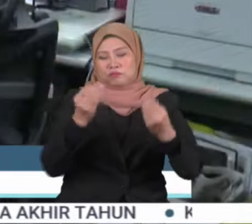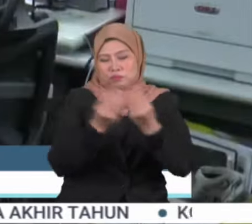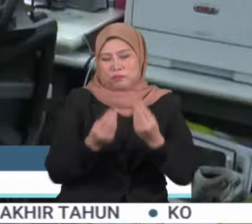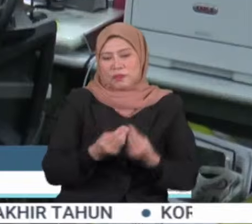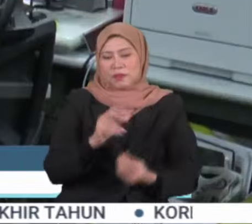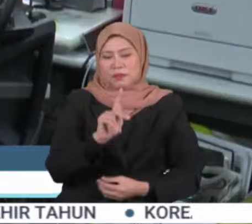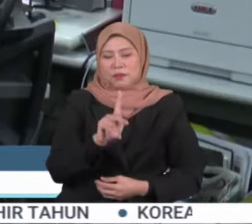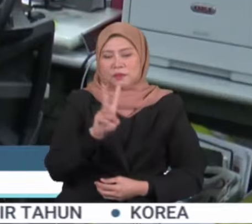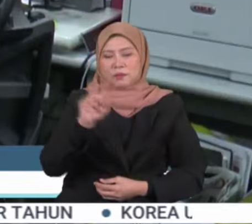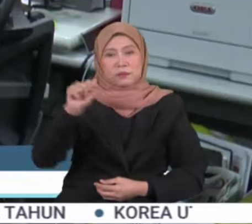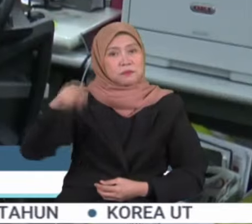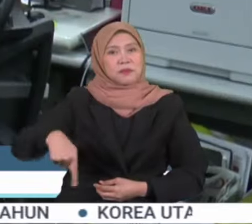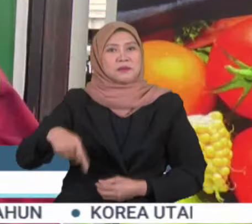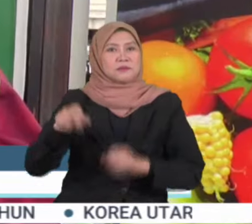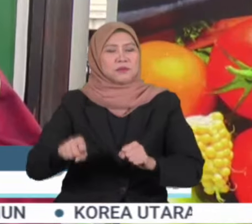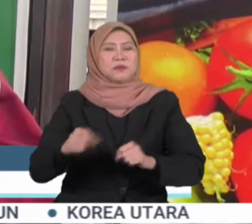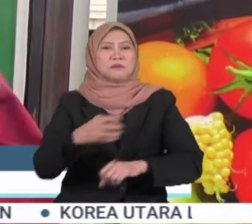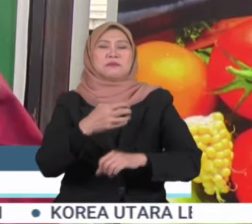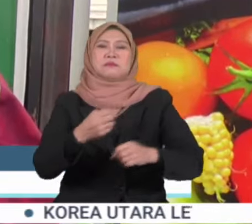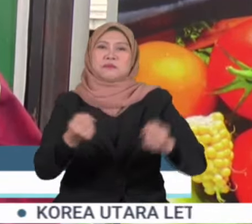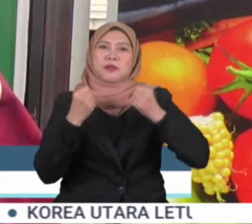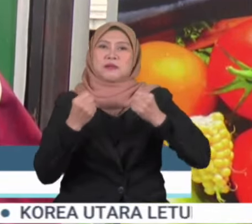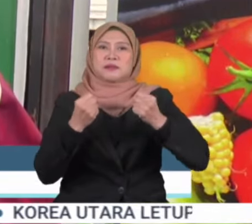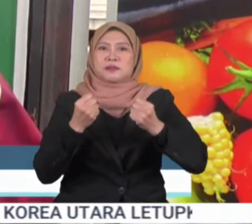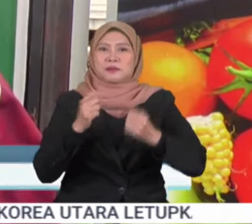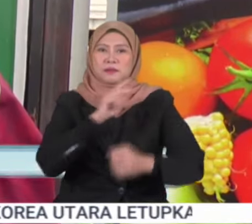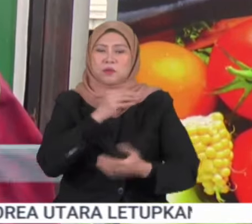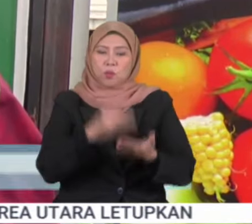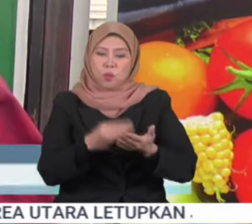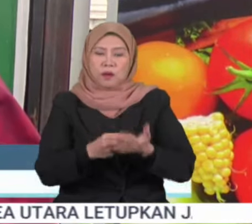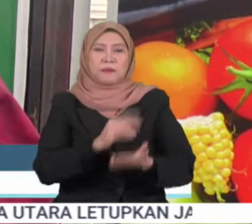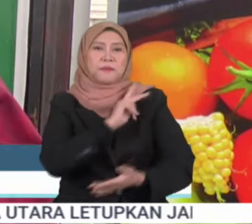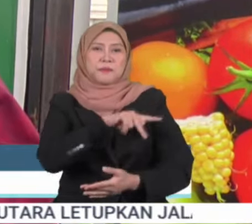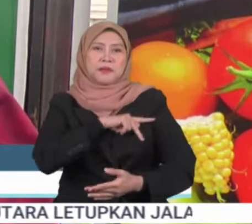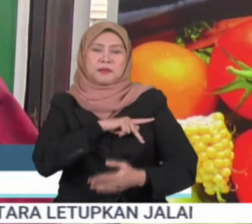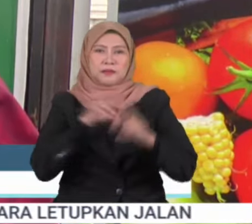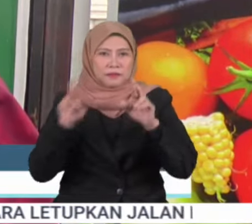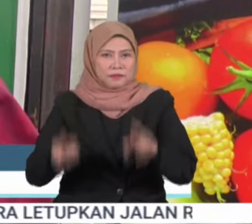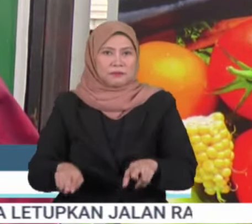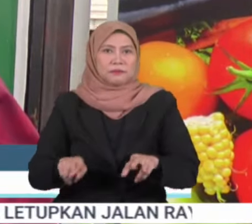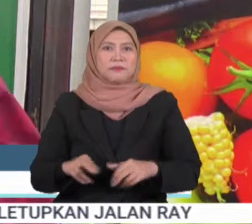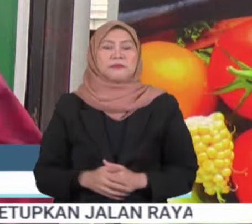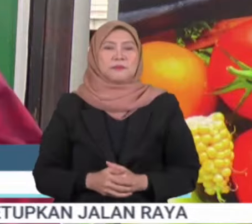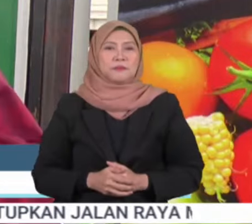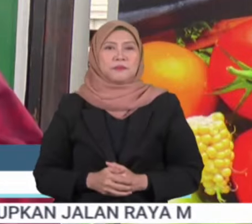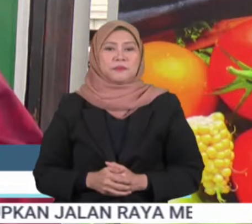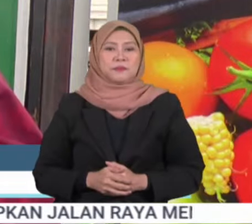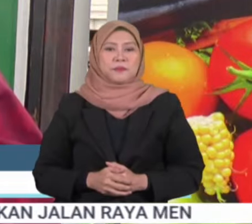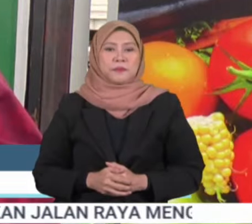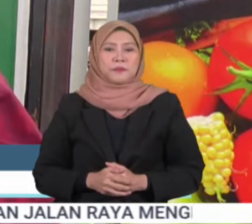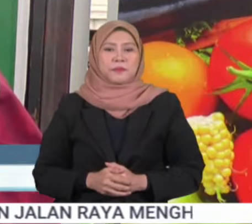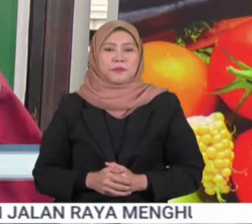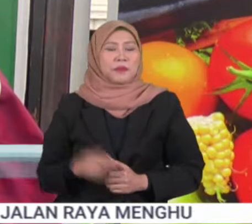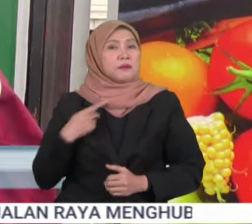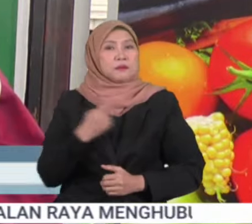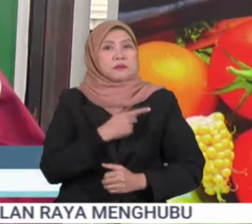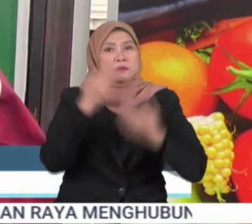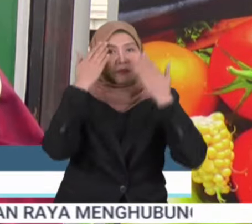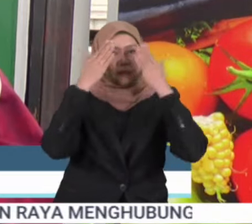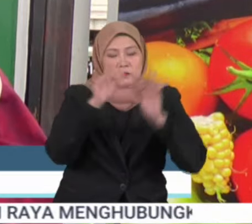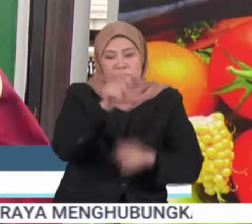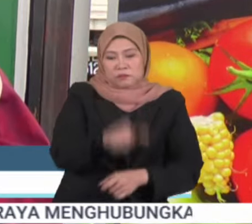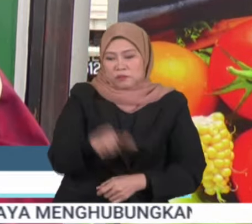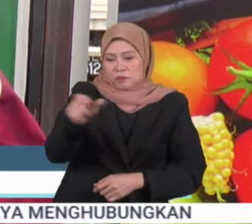memperkasa kewangan peribadi rakyat. Pada saya lah, benda ni bagus untuk orang yang kita tak tahu masing-masing